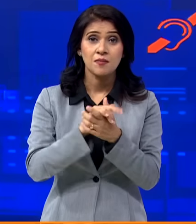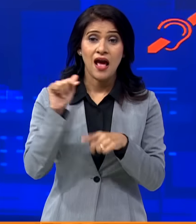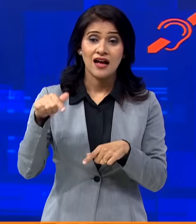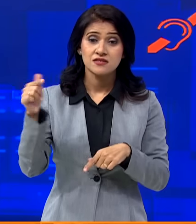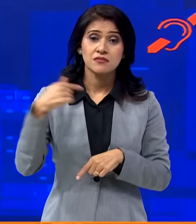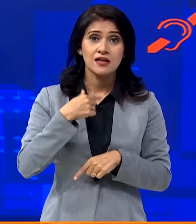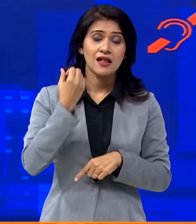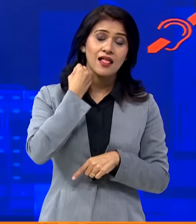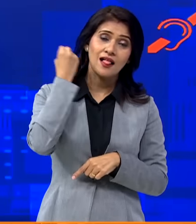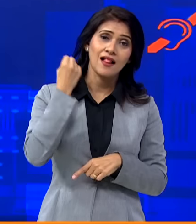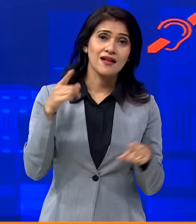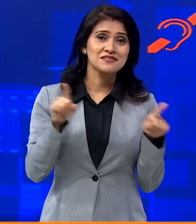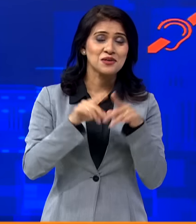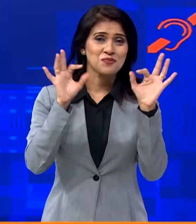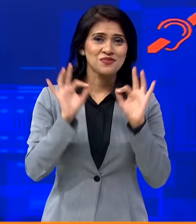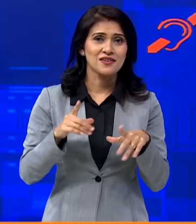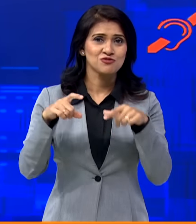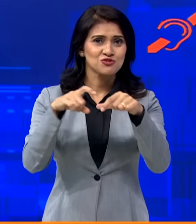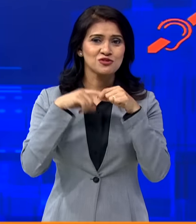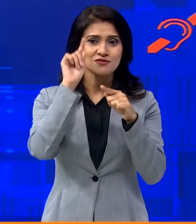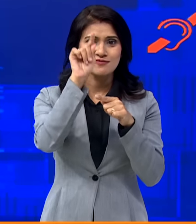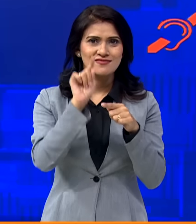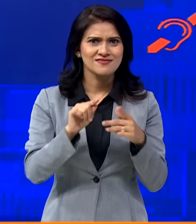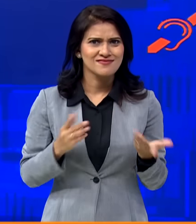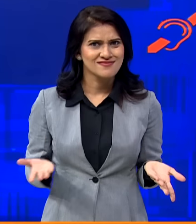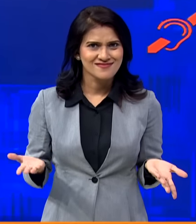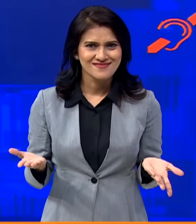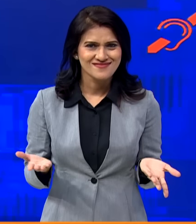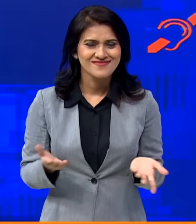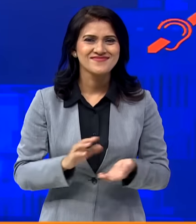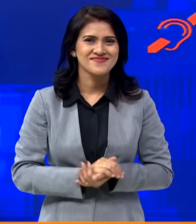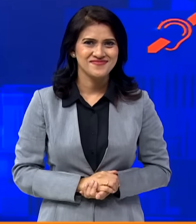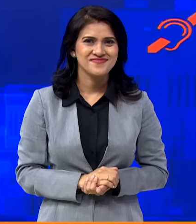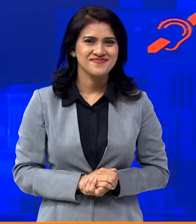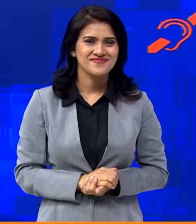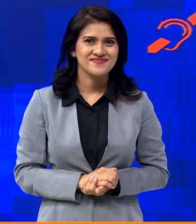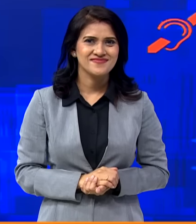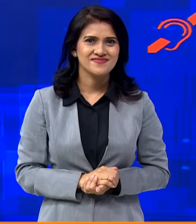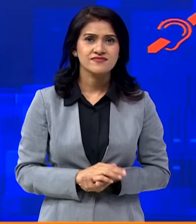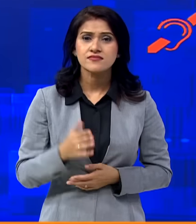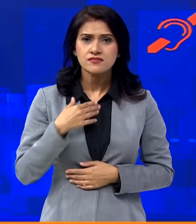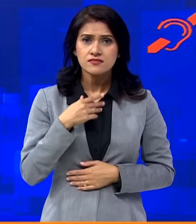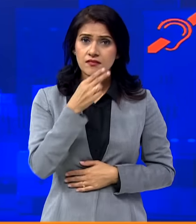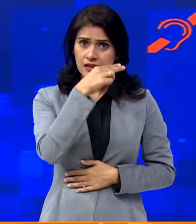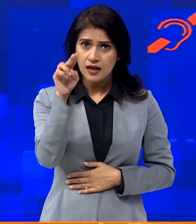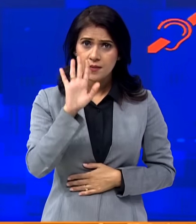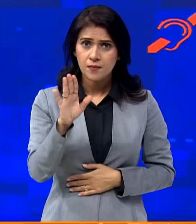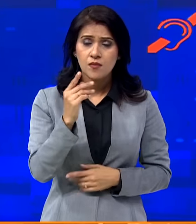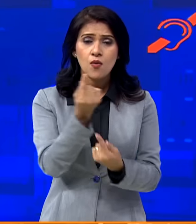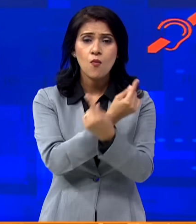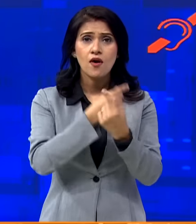पर चढ़ा के ही छोड़ेंगे मेरा सवाल है इसमें मैंने किसी नेता का नाम